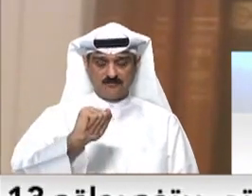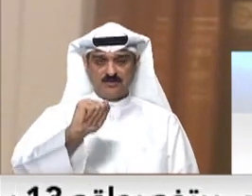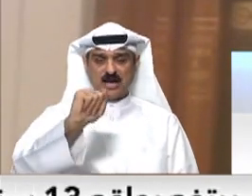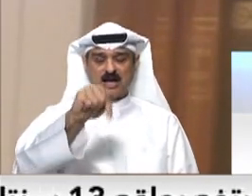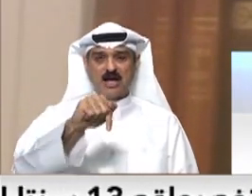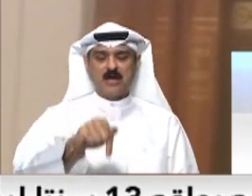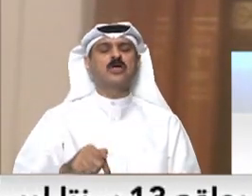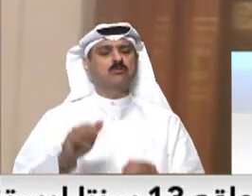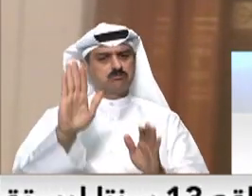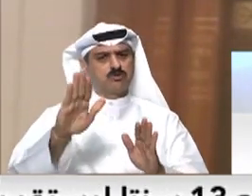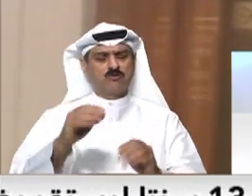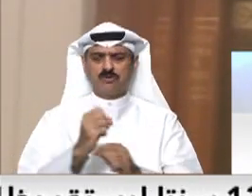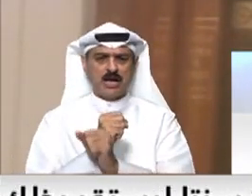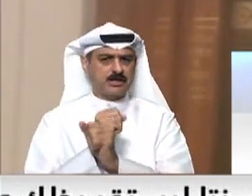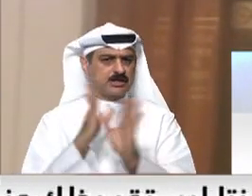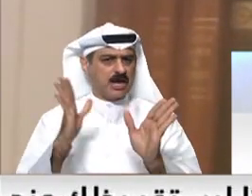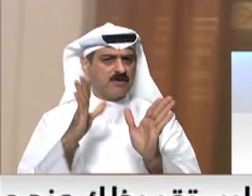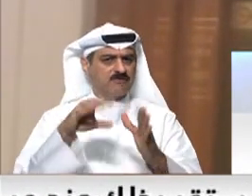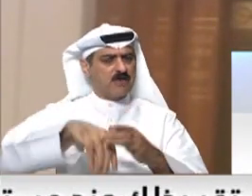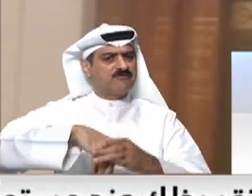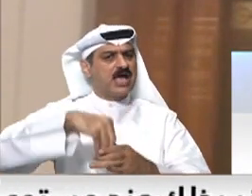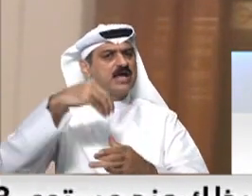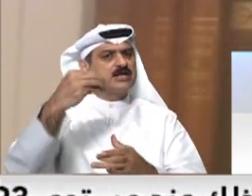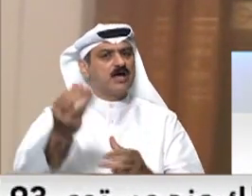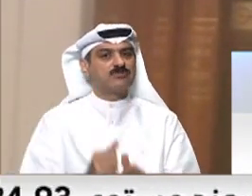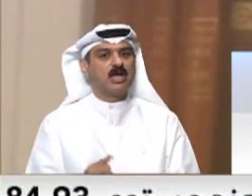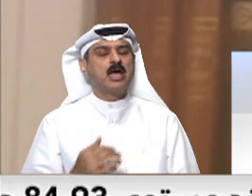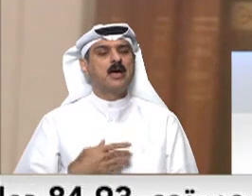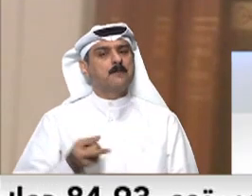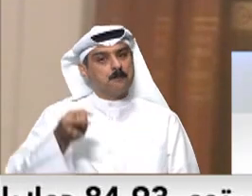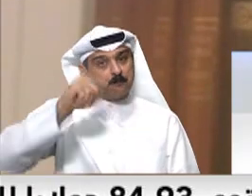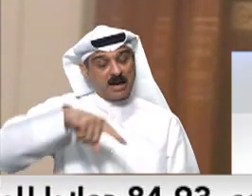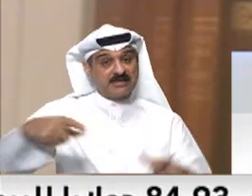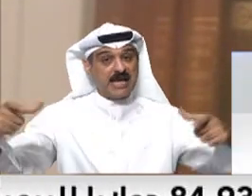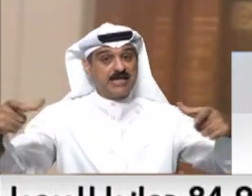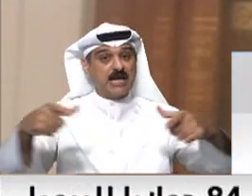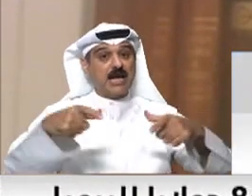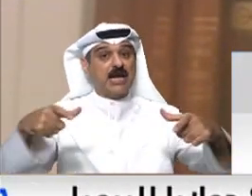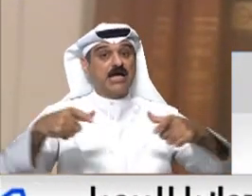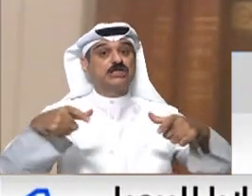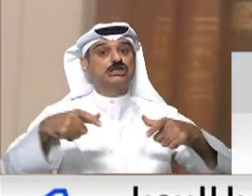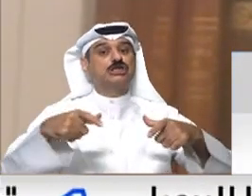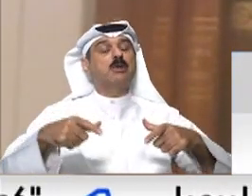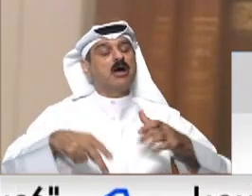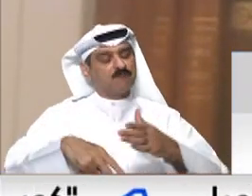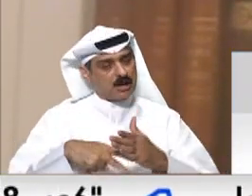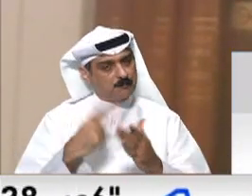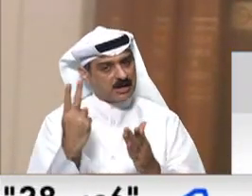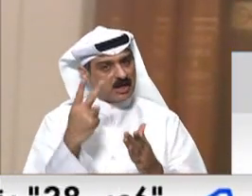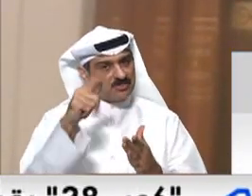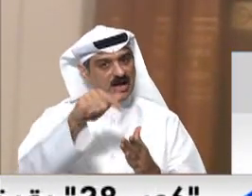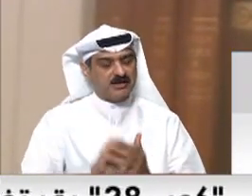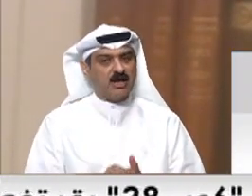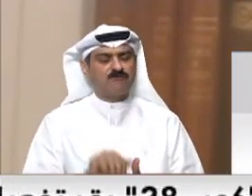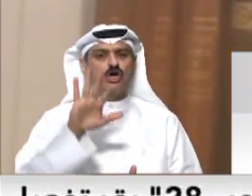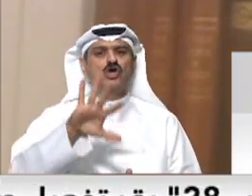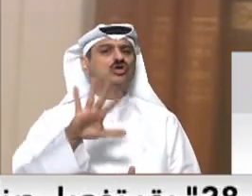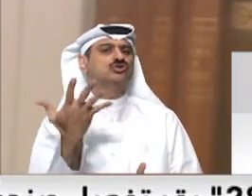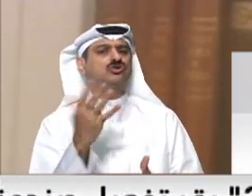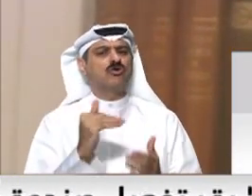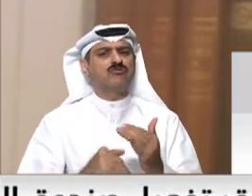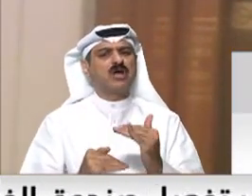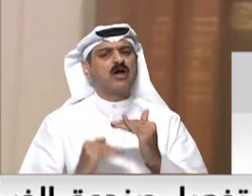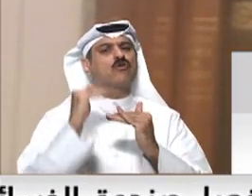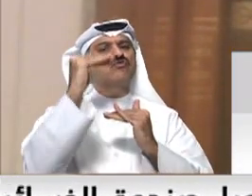مفتوحا لكي يجتمع بشكل استعجالي للنظر في